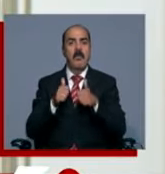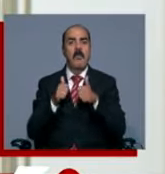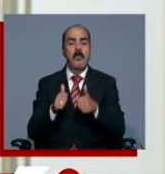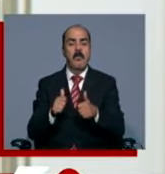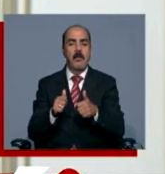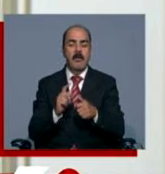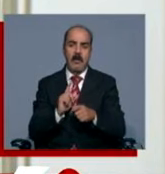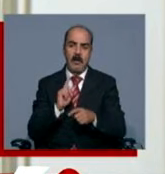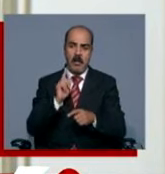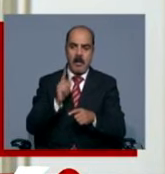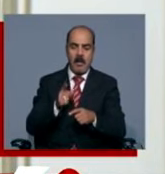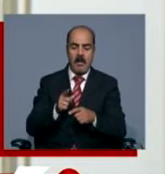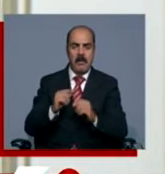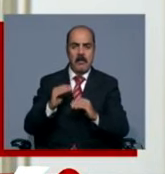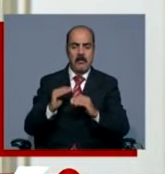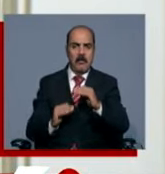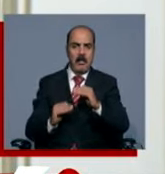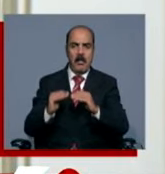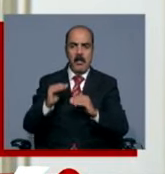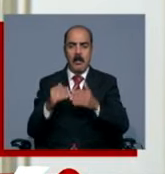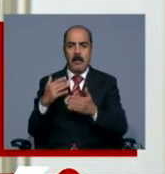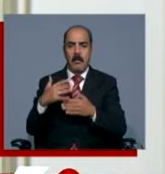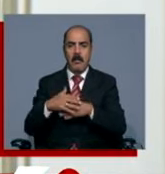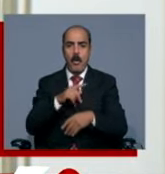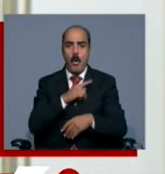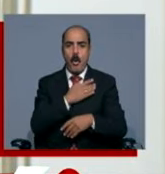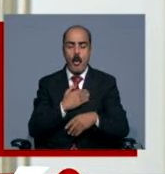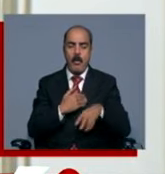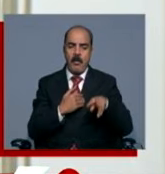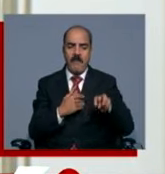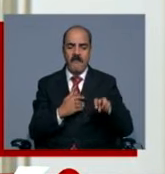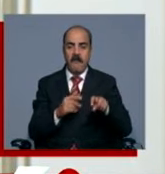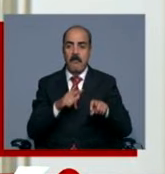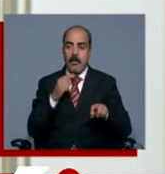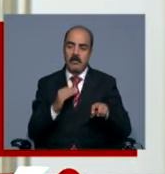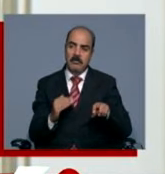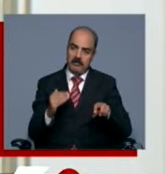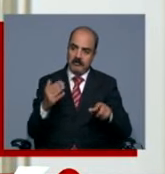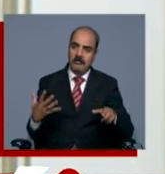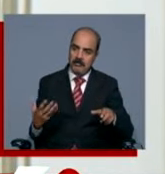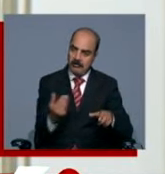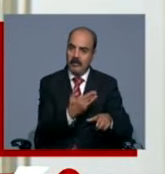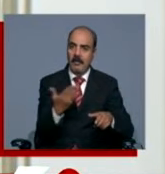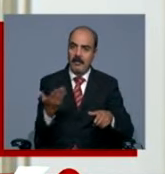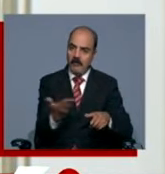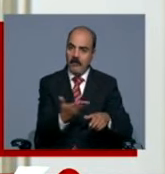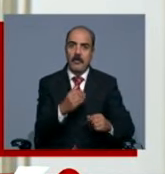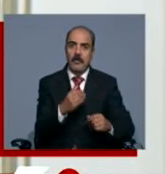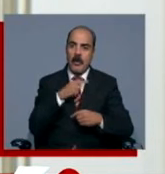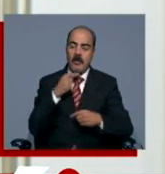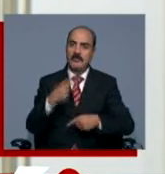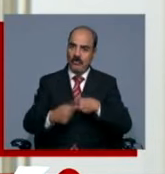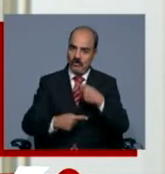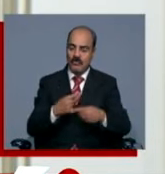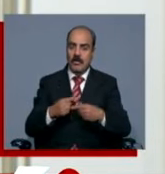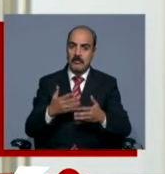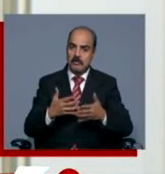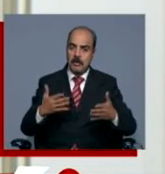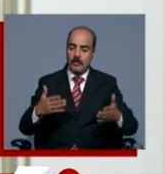فرض سقف على الاستثمارات الحكومية بهدف إتاحة المزيد من الفرص للقطاع